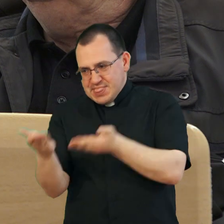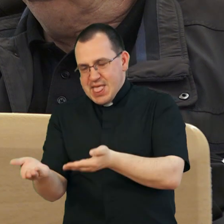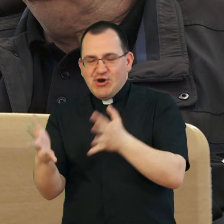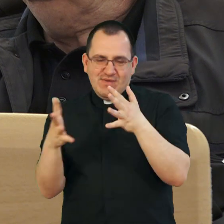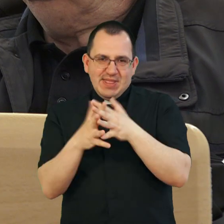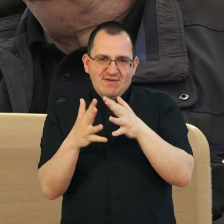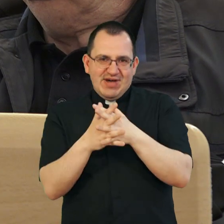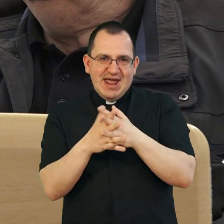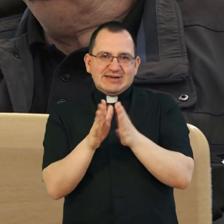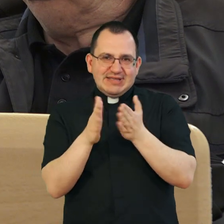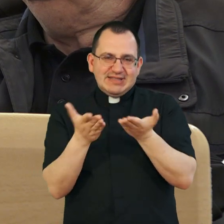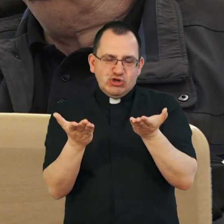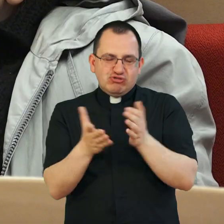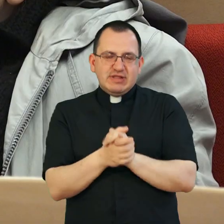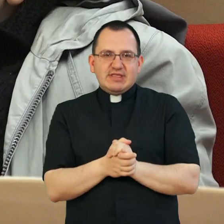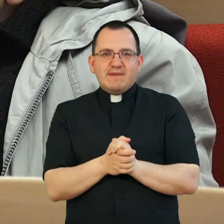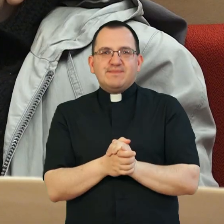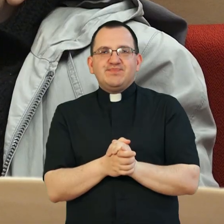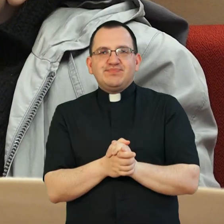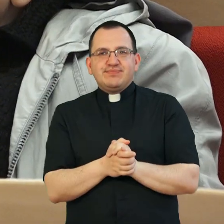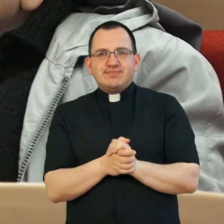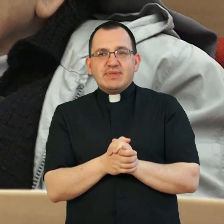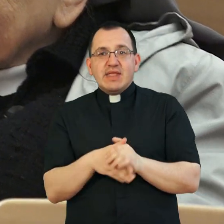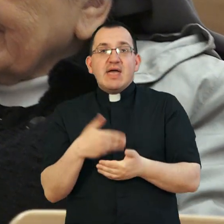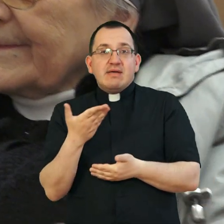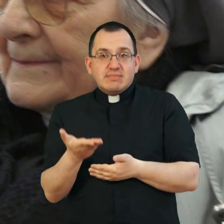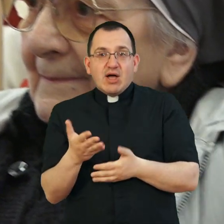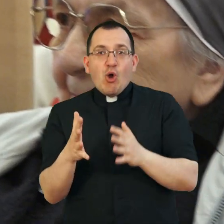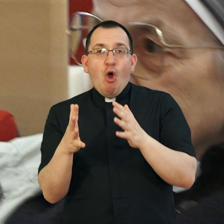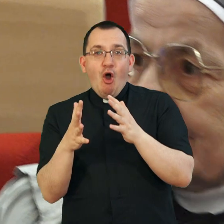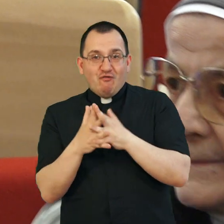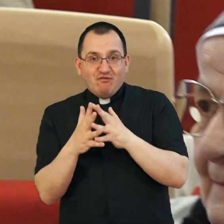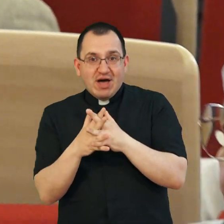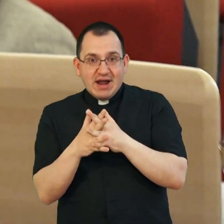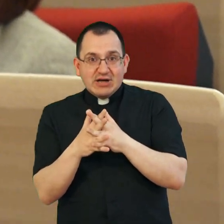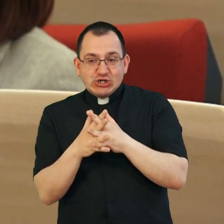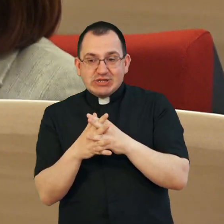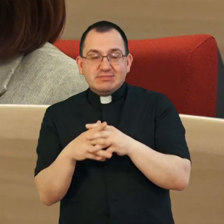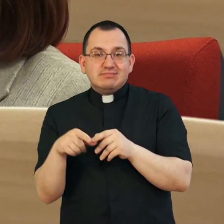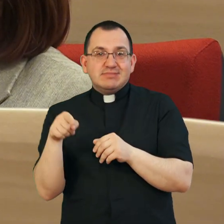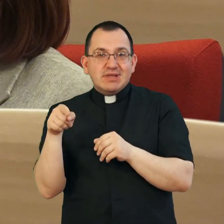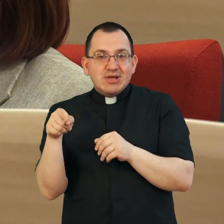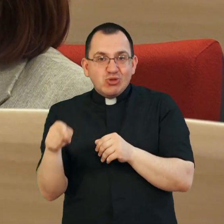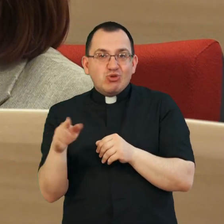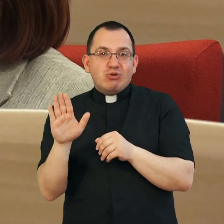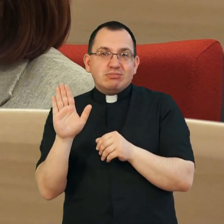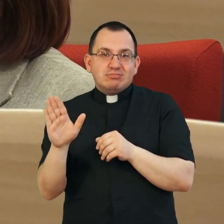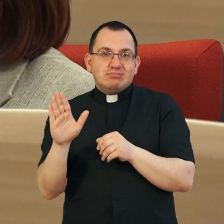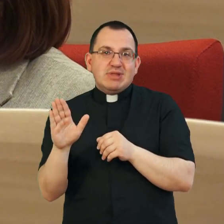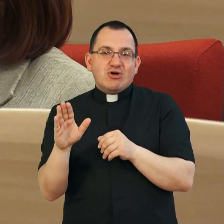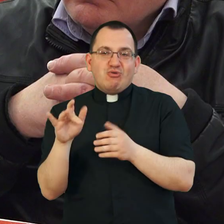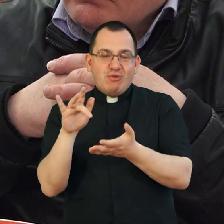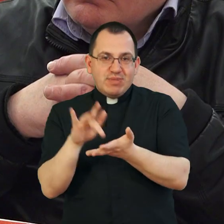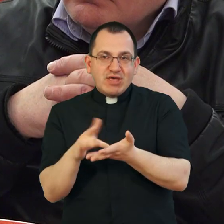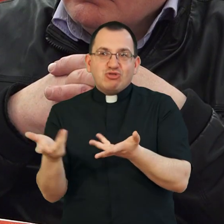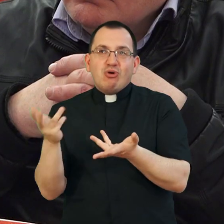knjižnici Varaždin 2018. godine, te su tako Varaždin pozicionirali kao nezaobilazno mjesto u proučavanju